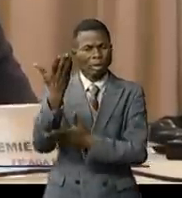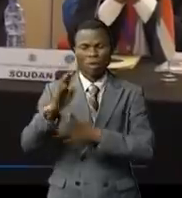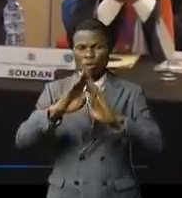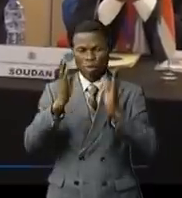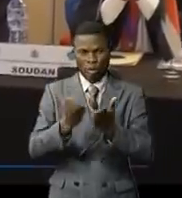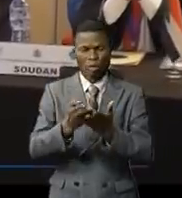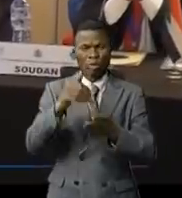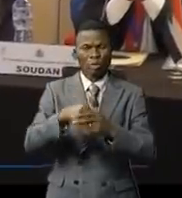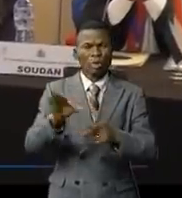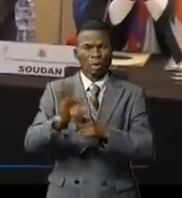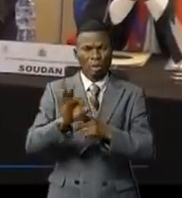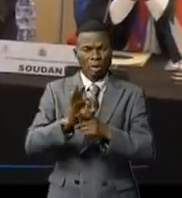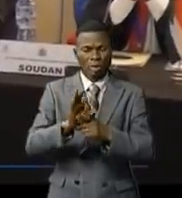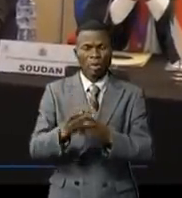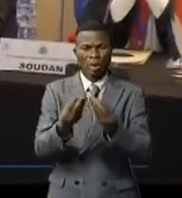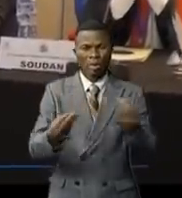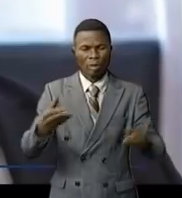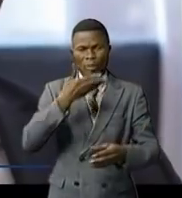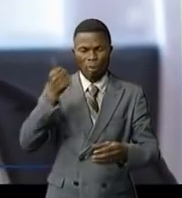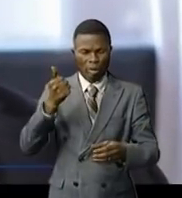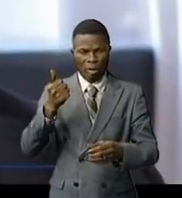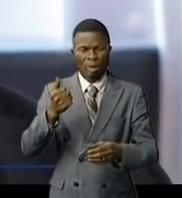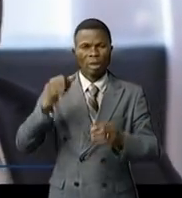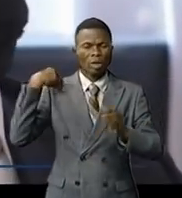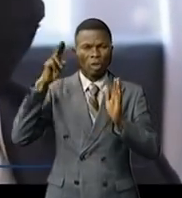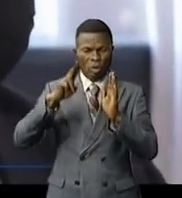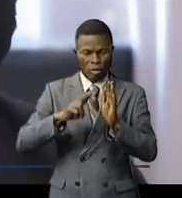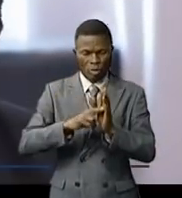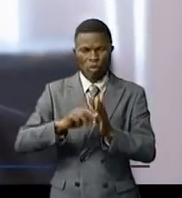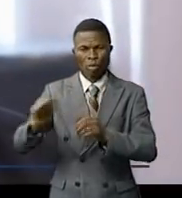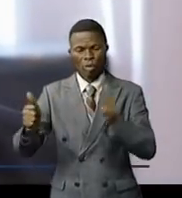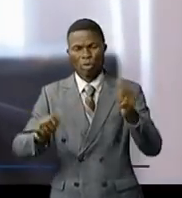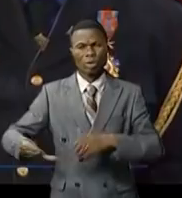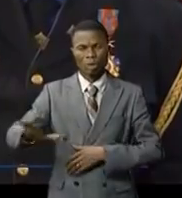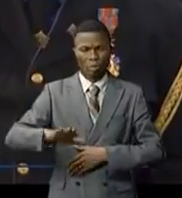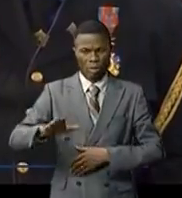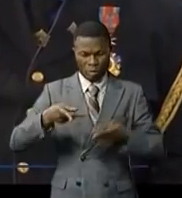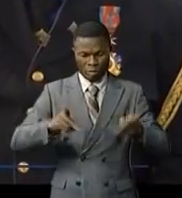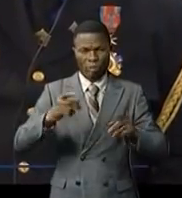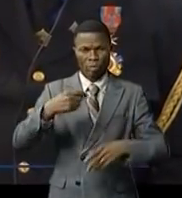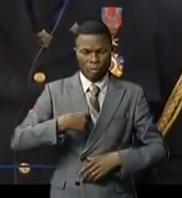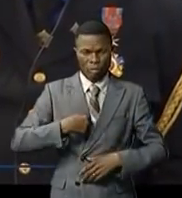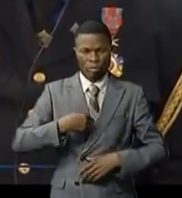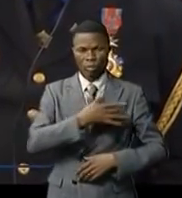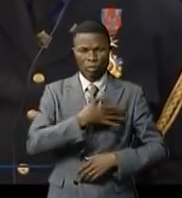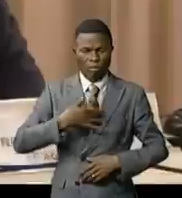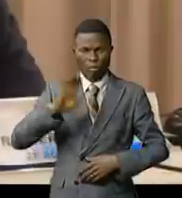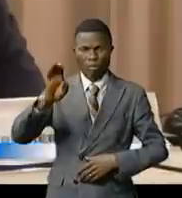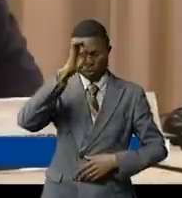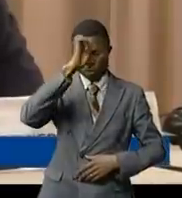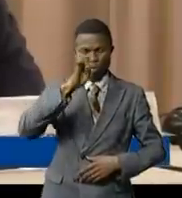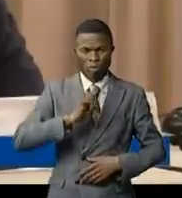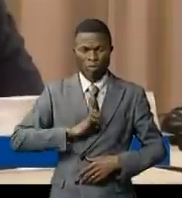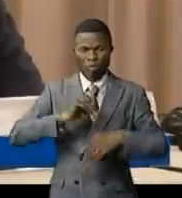issues de ces forums trouveront un écho favorable auprès des gouvernements respectifs. Permettez-moi, au nom de Son Excellence, Monsieur